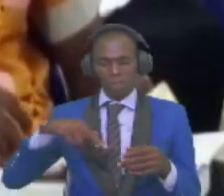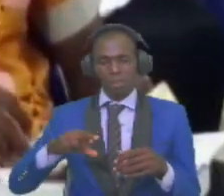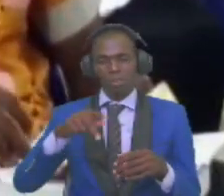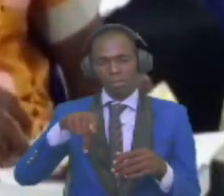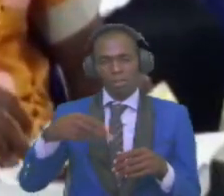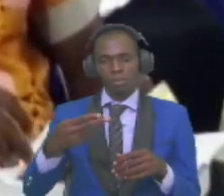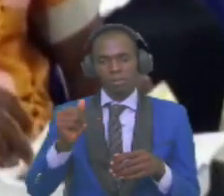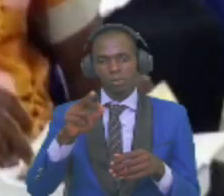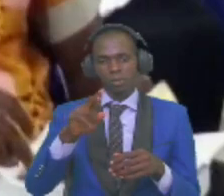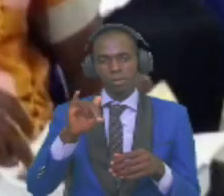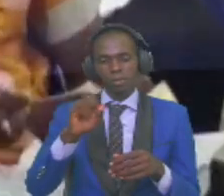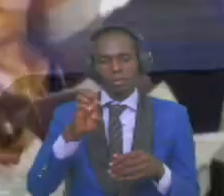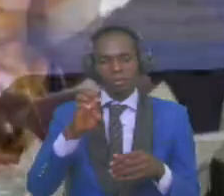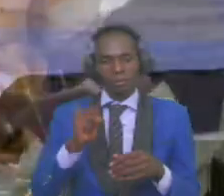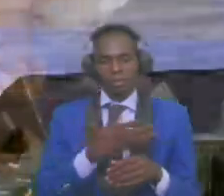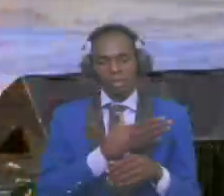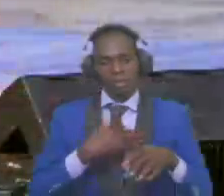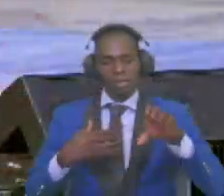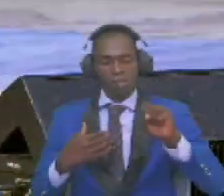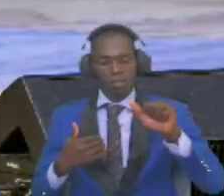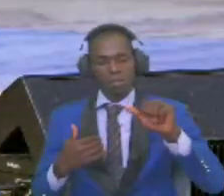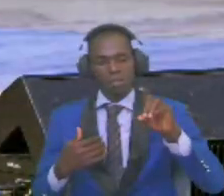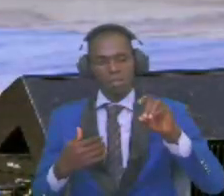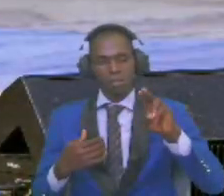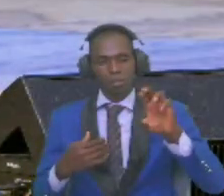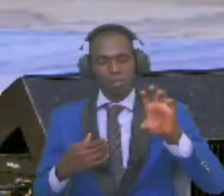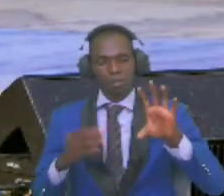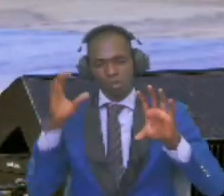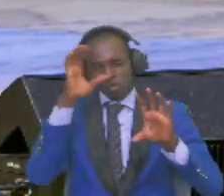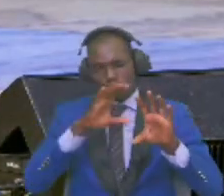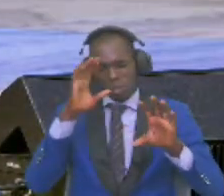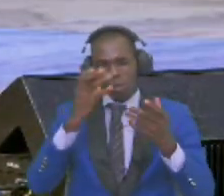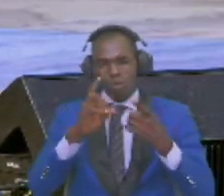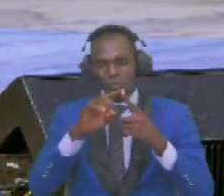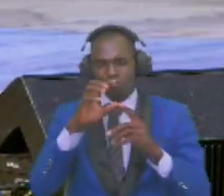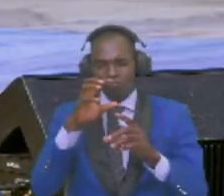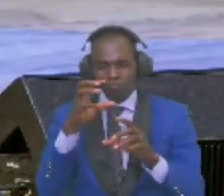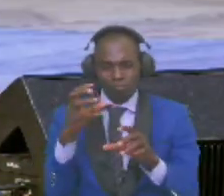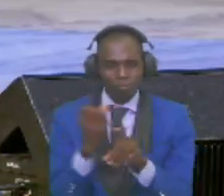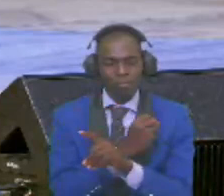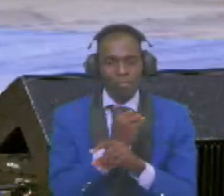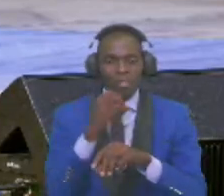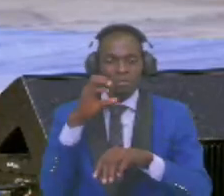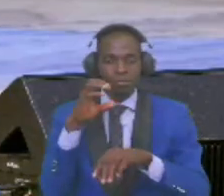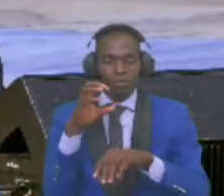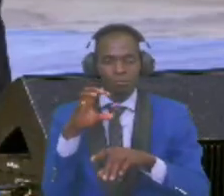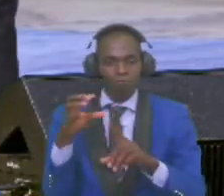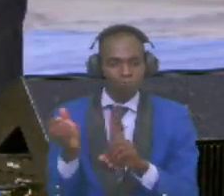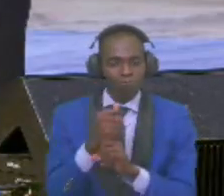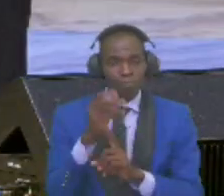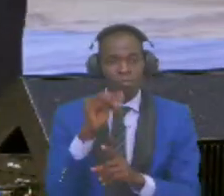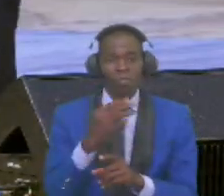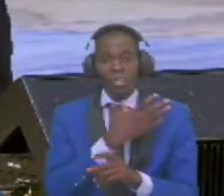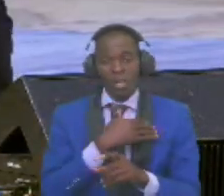chercheurs il savait que les salisiens va le prendre allez le prendre et ce avec eux il y